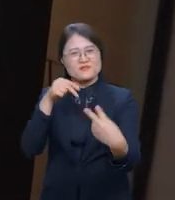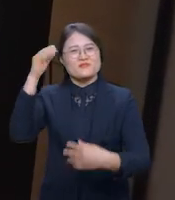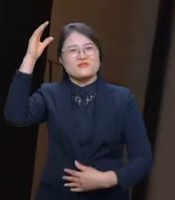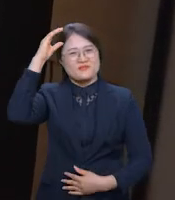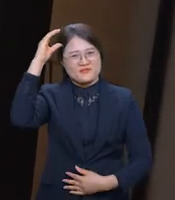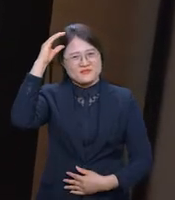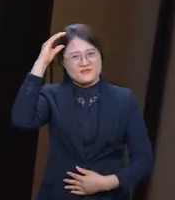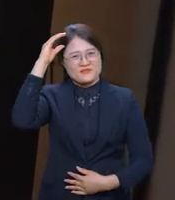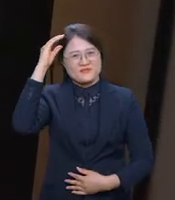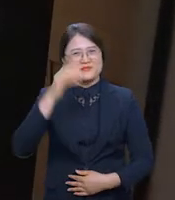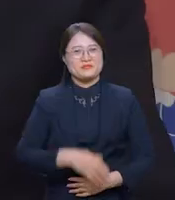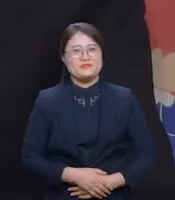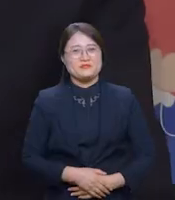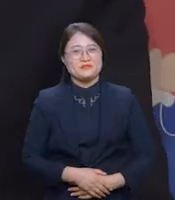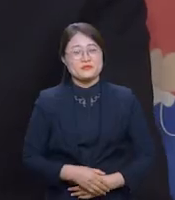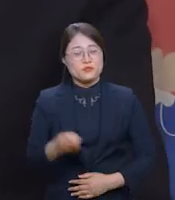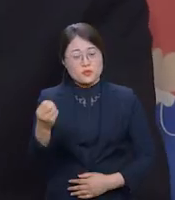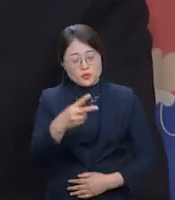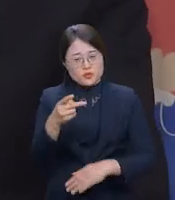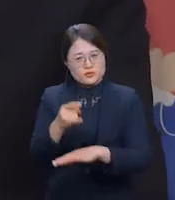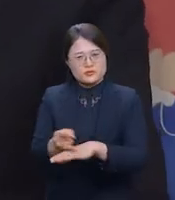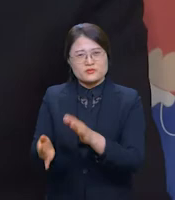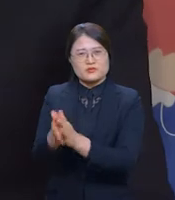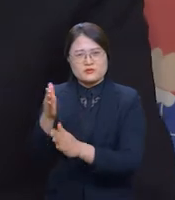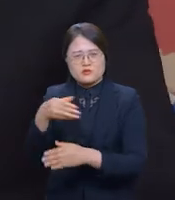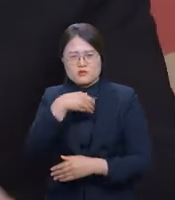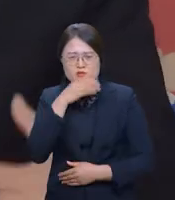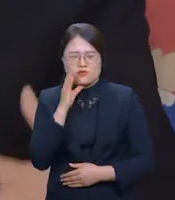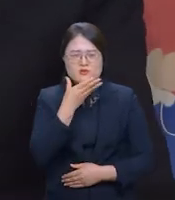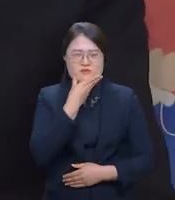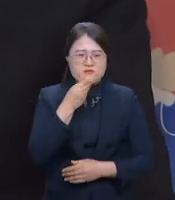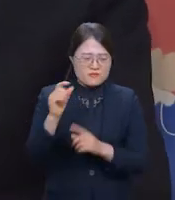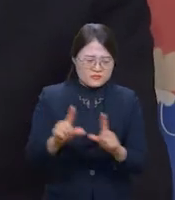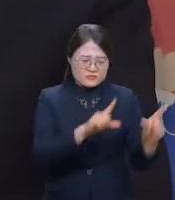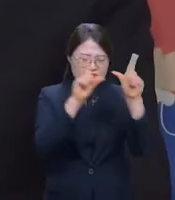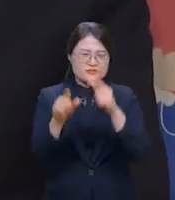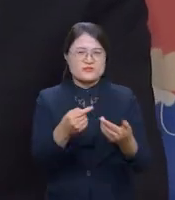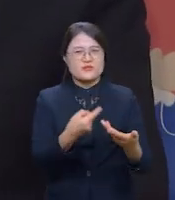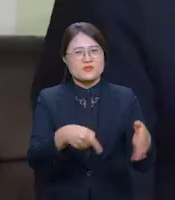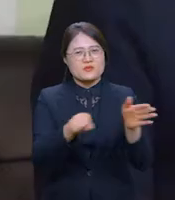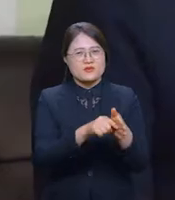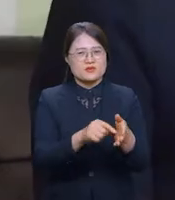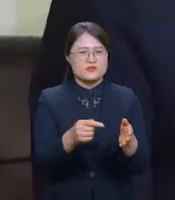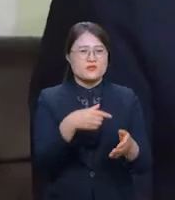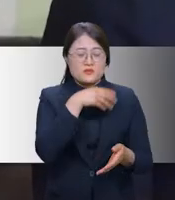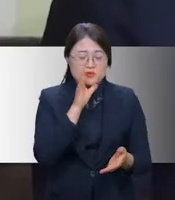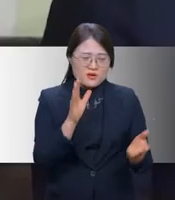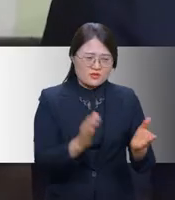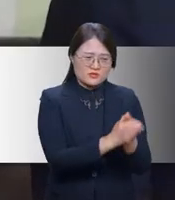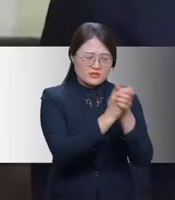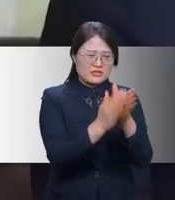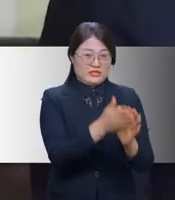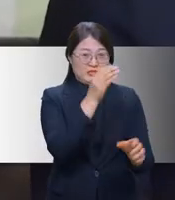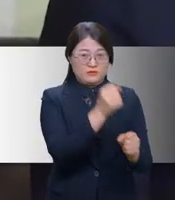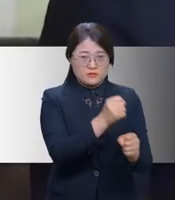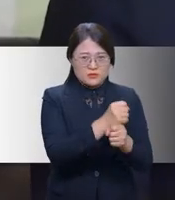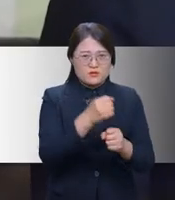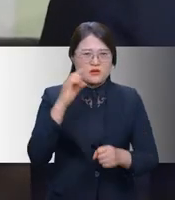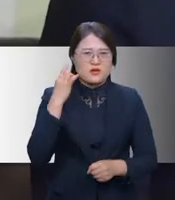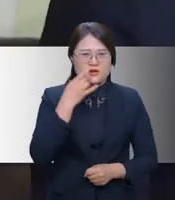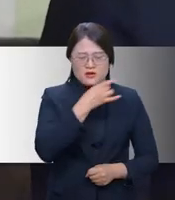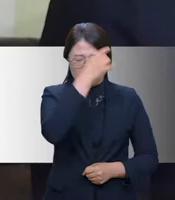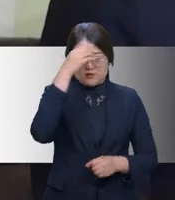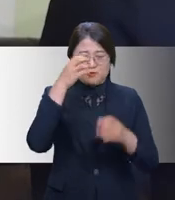기대한다고 말했는데요. 아울러 시에서는 어르신들이 풍요로운 노후를 보내실 수 있도록 고령 친화도시를